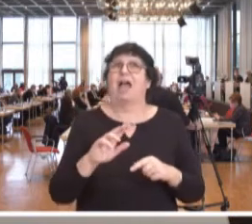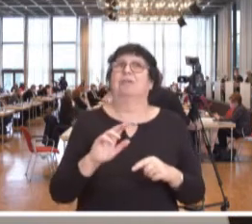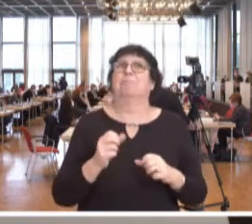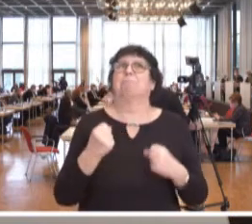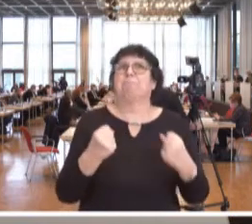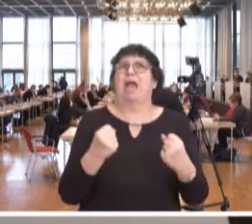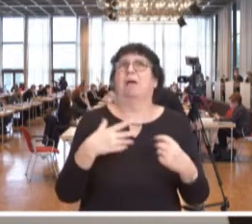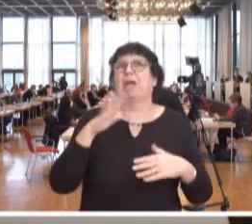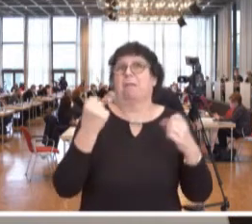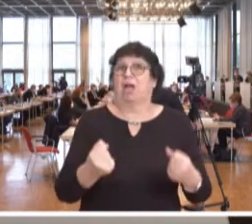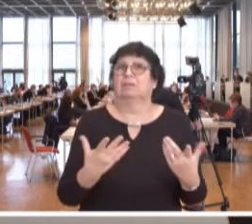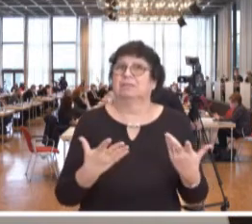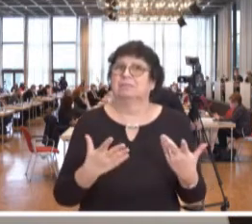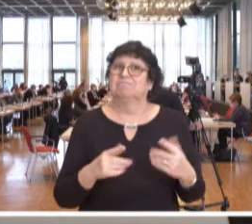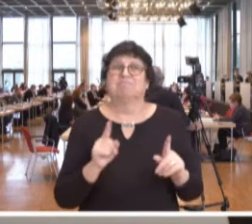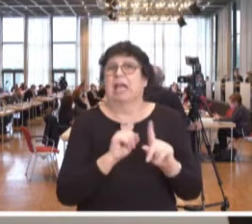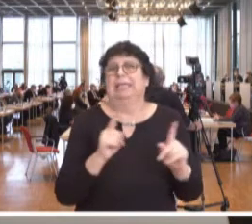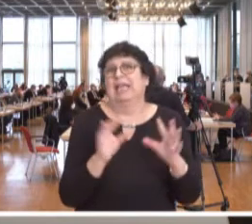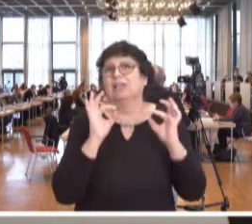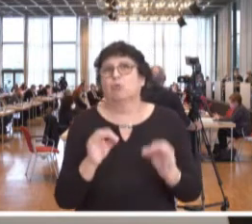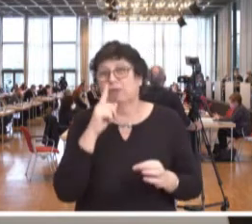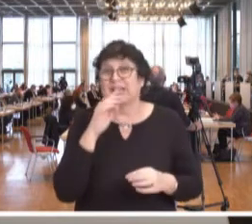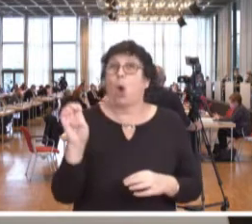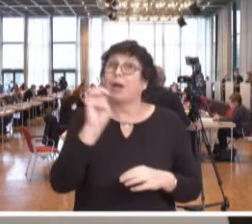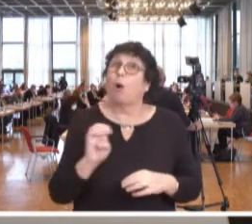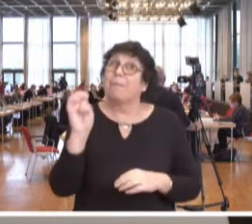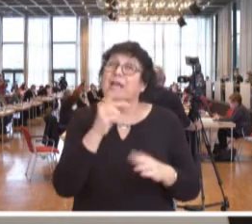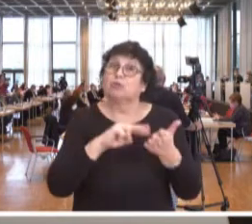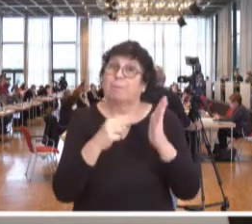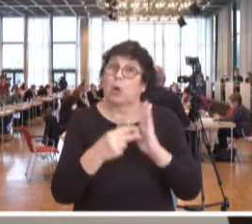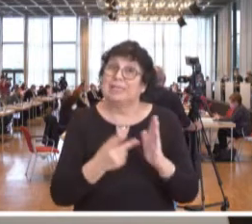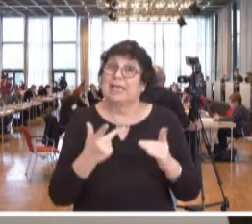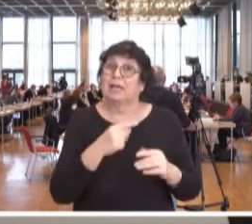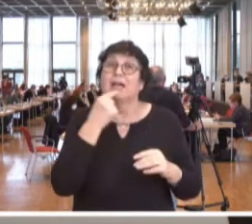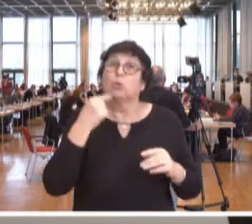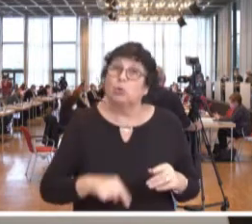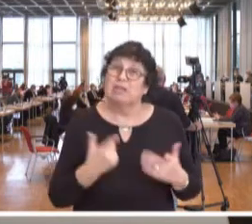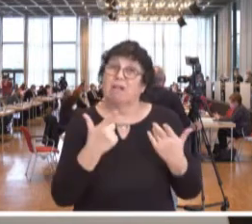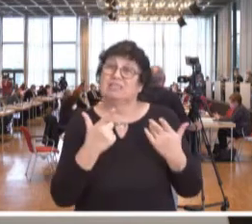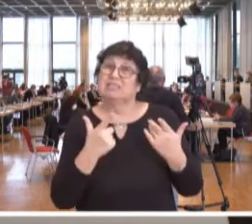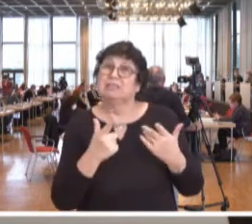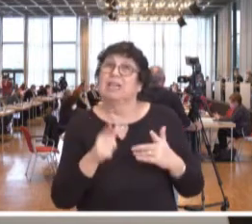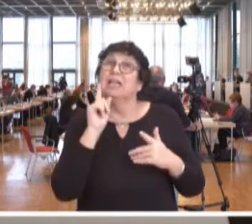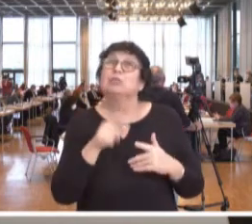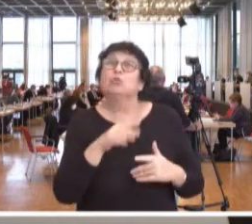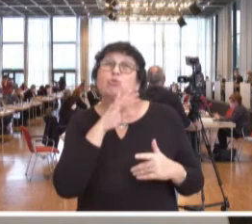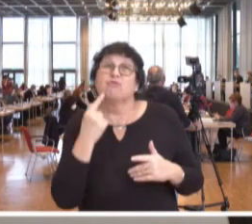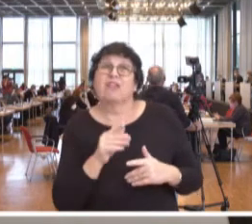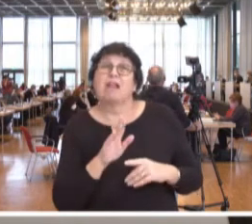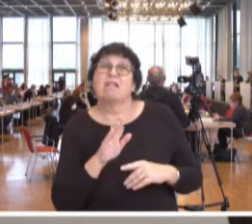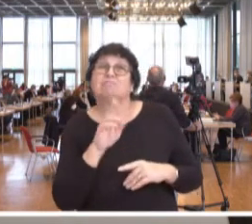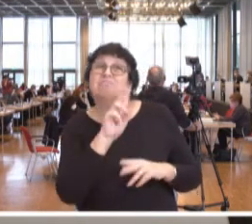klug ist, wenn die europäische Politik, ich sage die europäische Politik, Russland zu sehr an die Seite Chinas